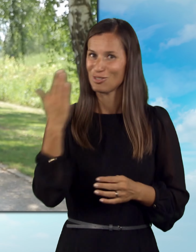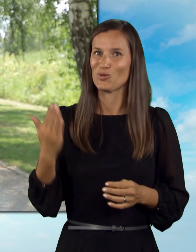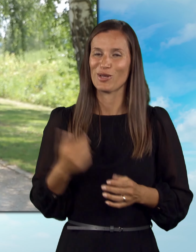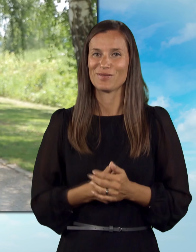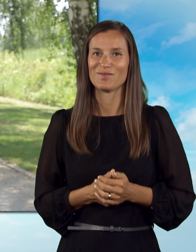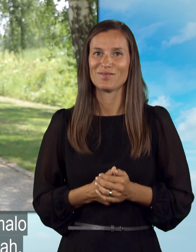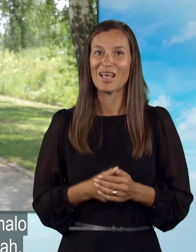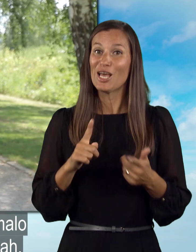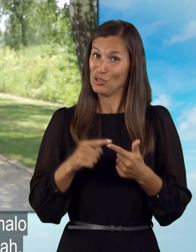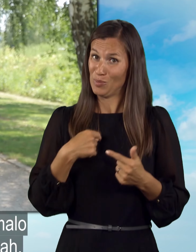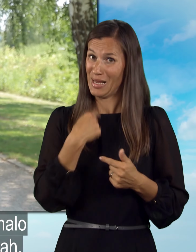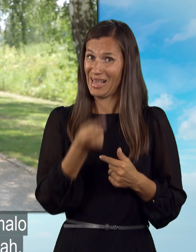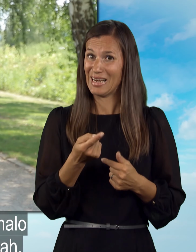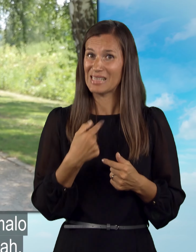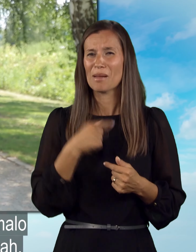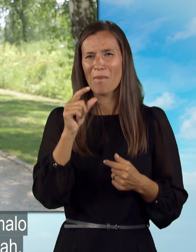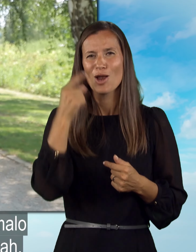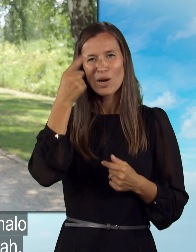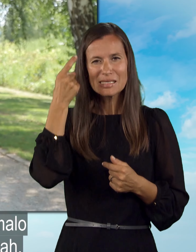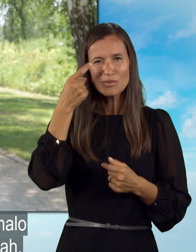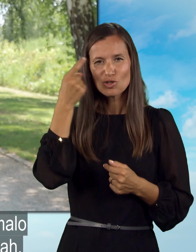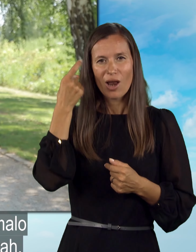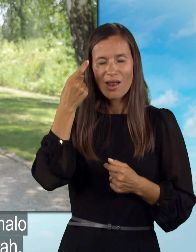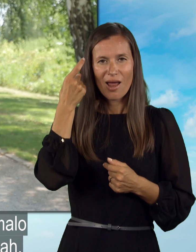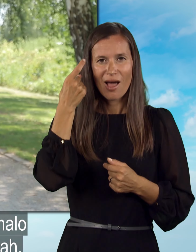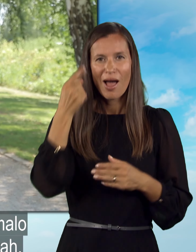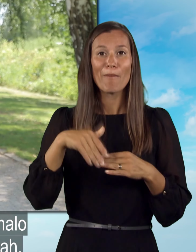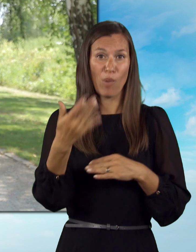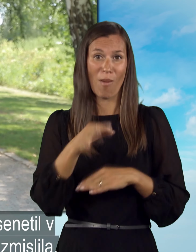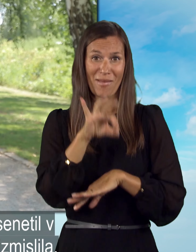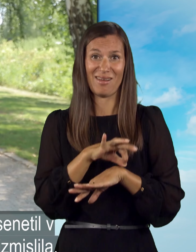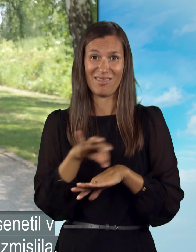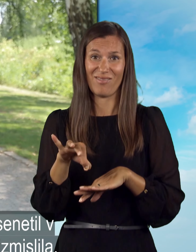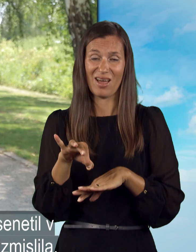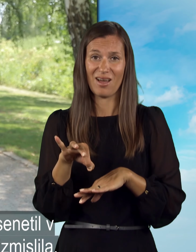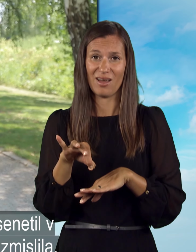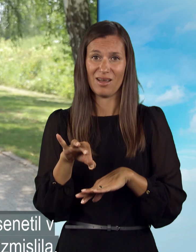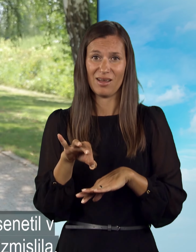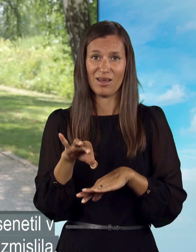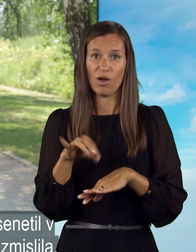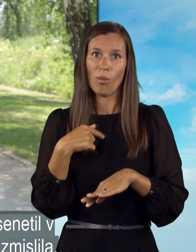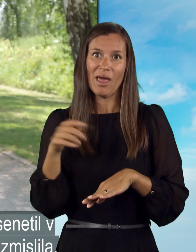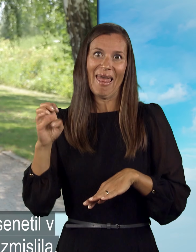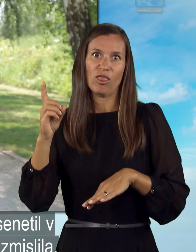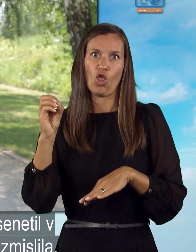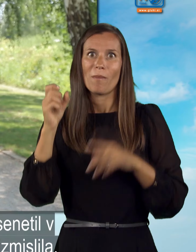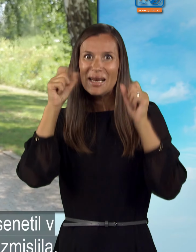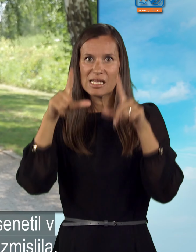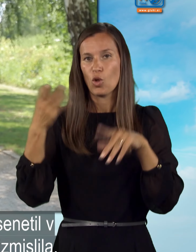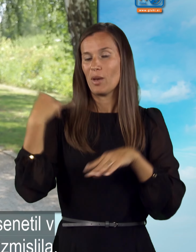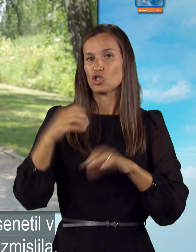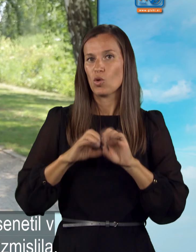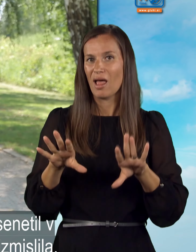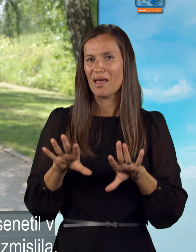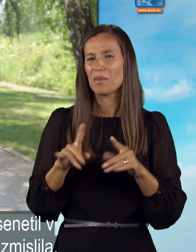Živjo. Če bi rekla, da sem malo razmišljala po meritvah, ki me je z njimi Edo presenetil v prejšnji